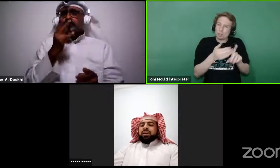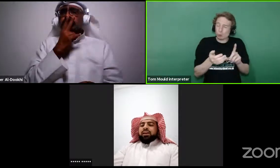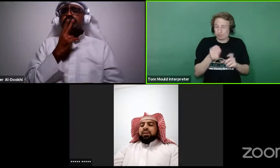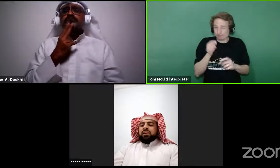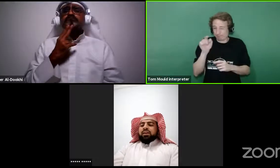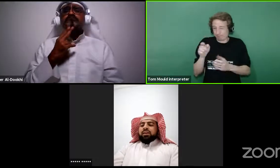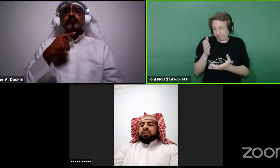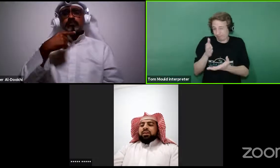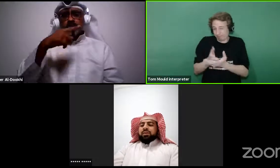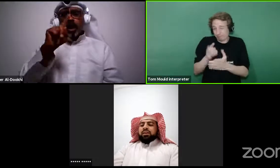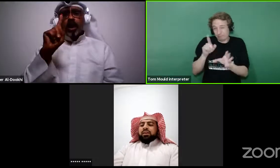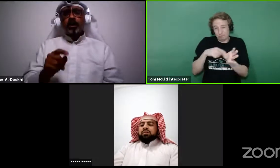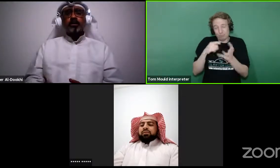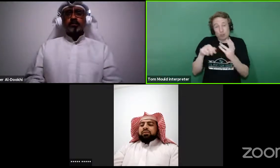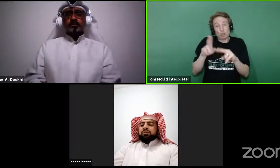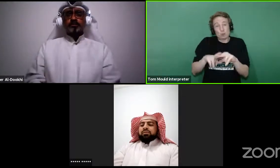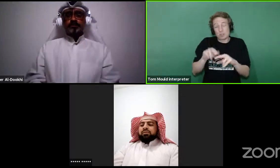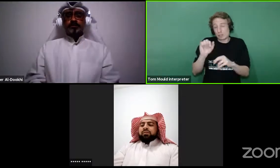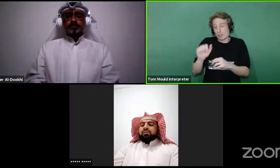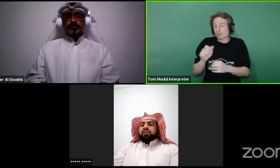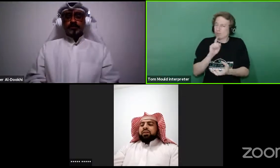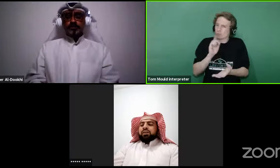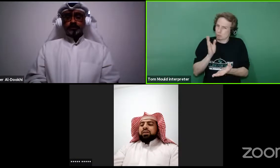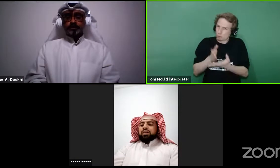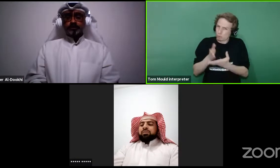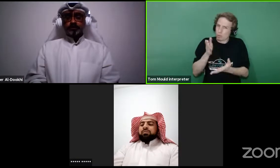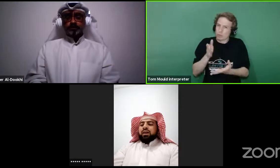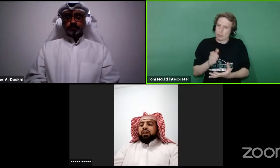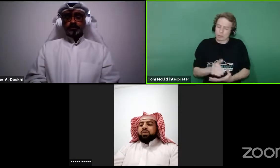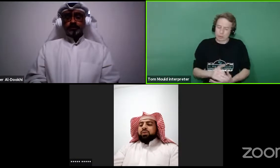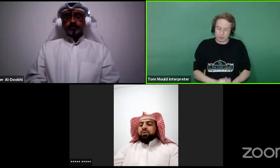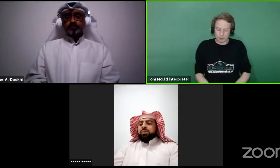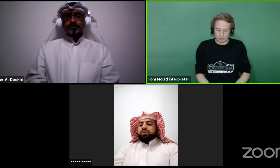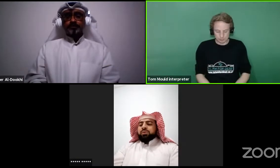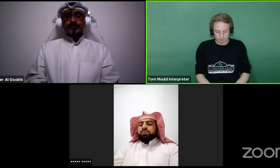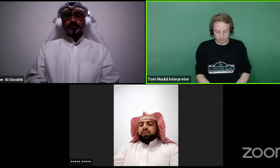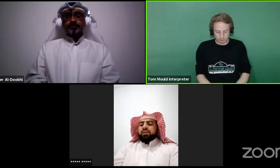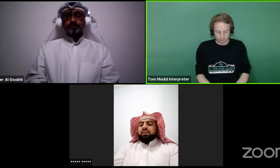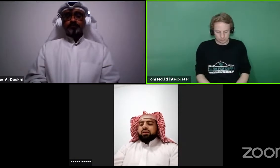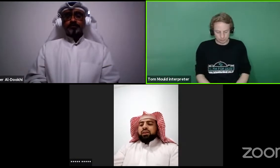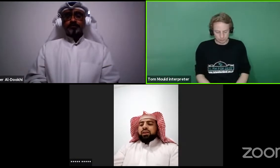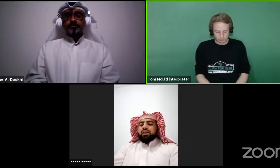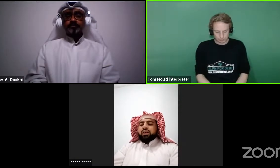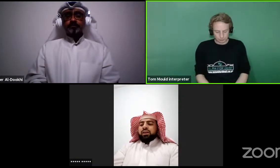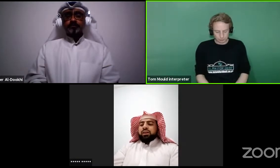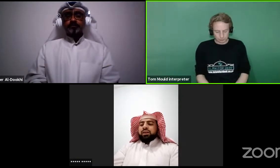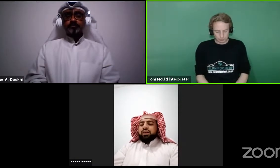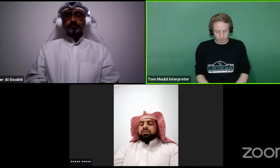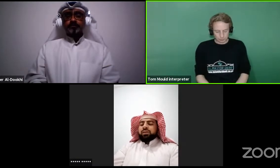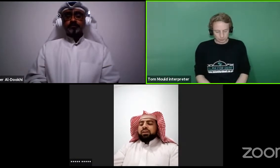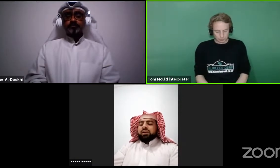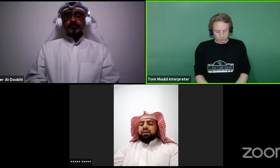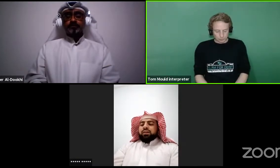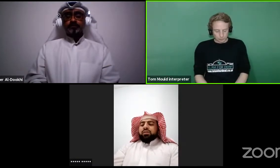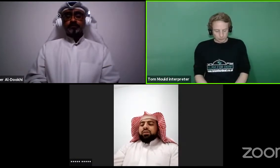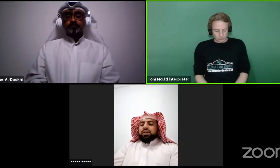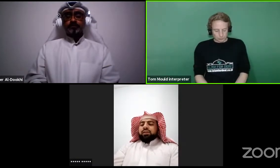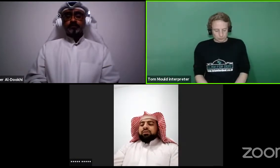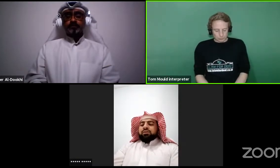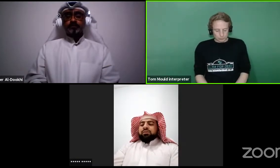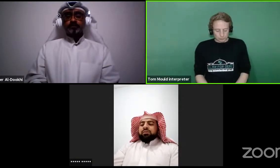ذلك ليعلم أني لم أخنه بالغيب